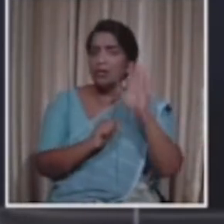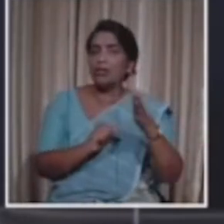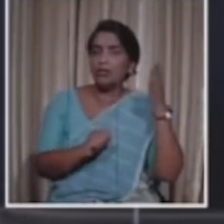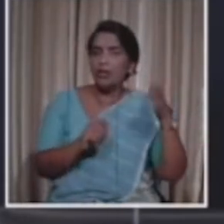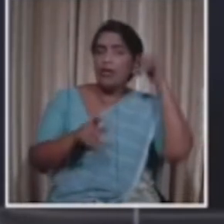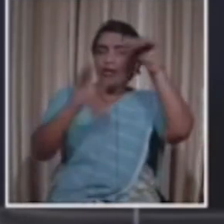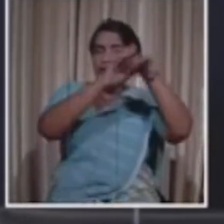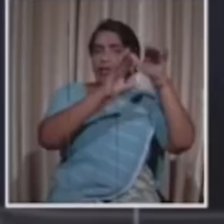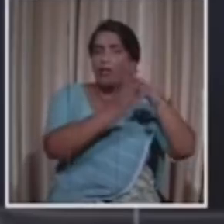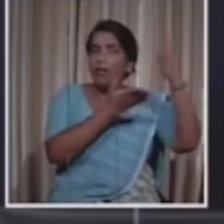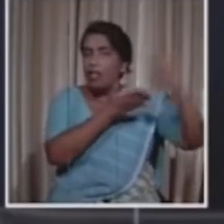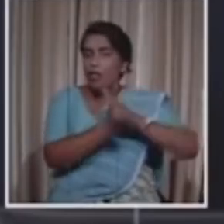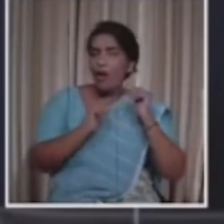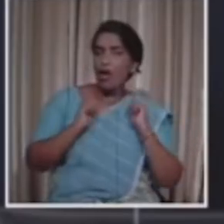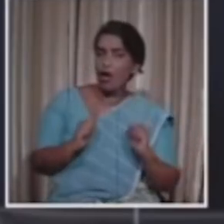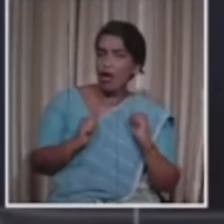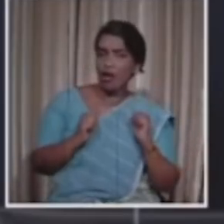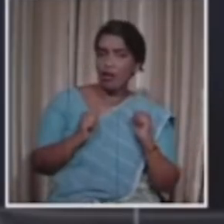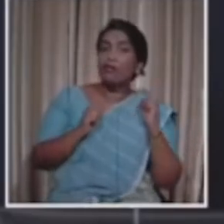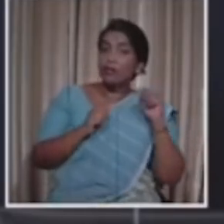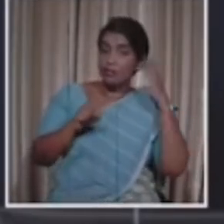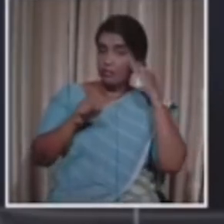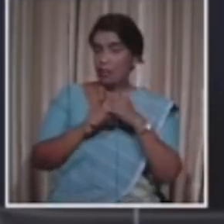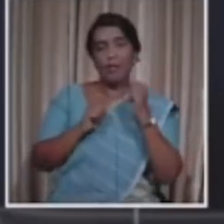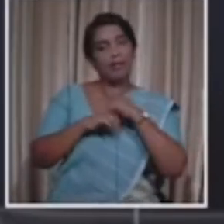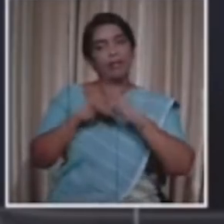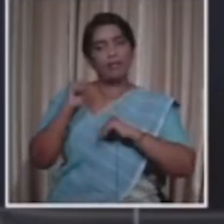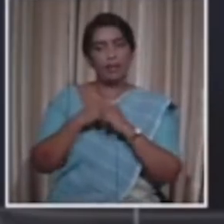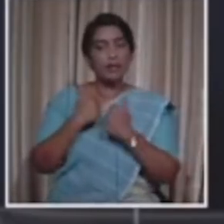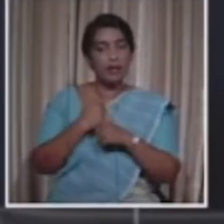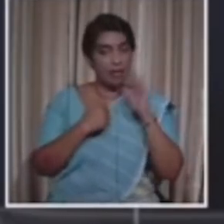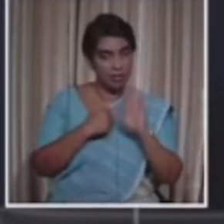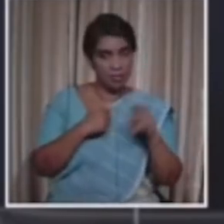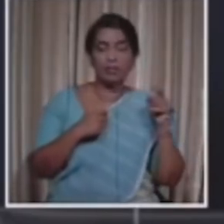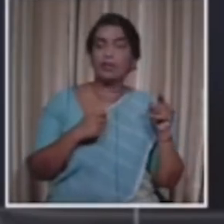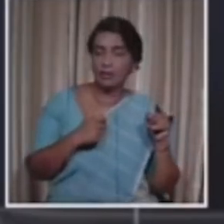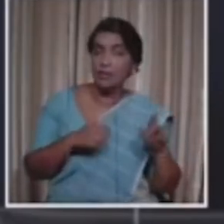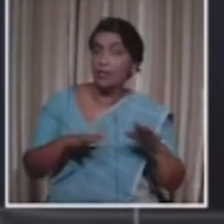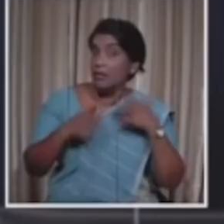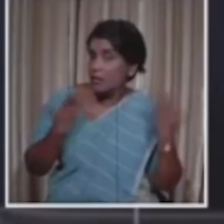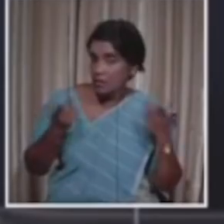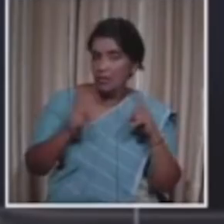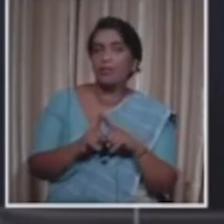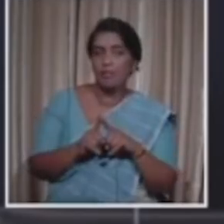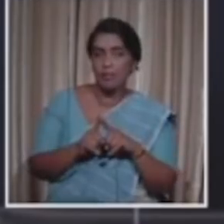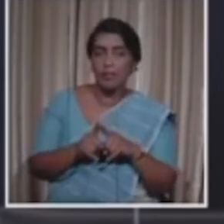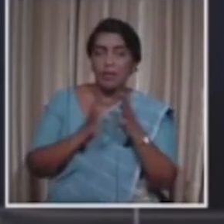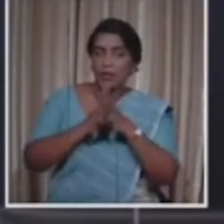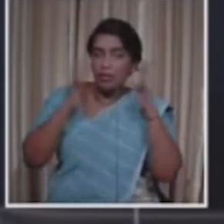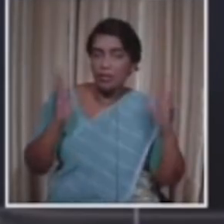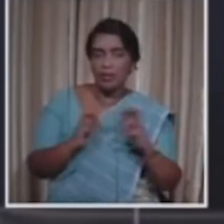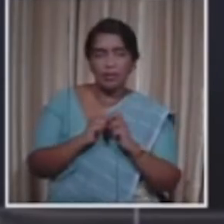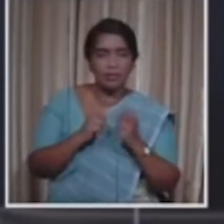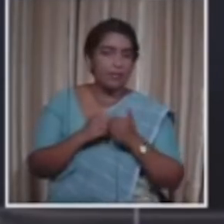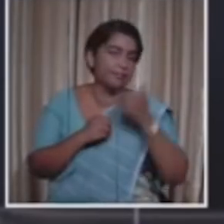මොනවාද ඒ රටවලින් ගන්න පුළුවන් සහයෝගය? ඒ සඳහා අවශ්‍ය වැඩපිළිවෙල අපි හදා ගන්න ඕනේ. එහෙම නොකළොත් විශාල ව්‍යසනයකට